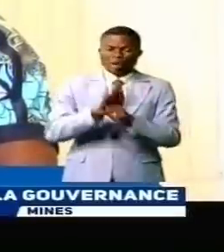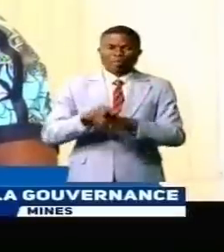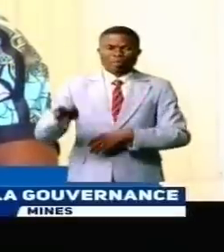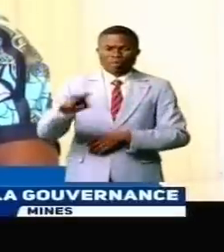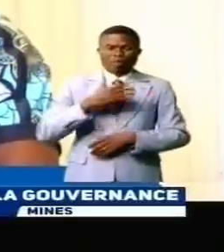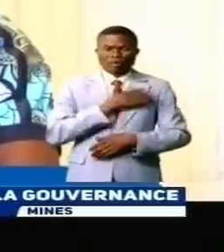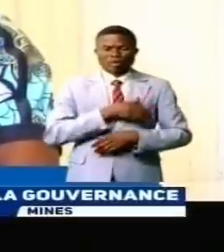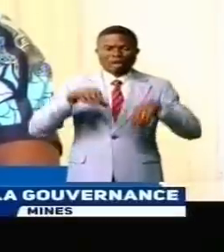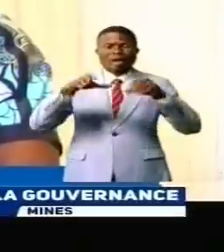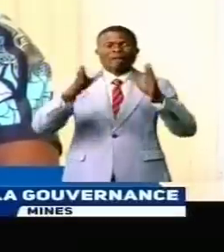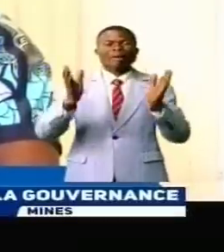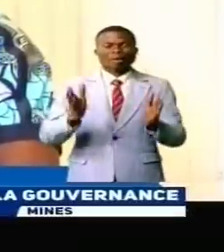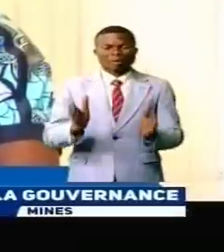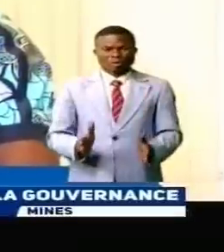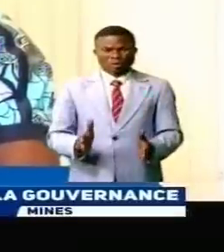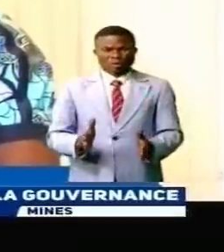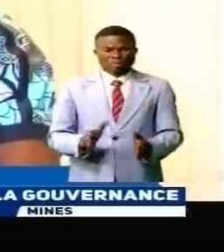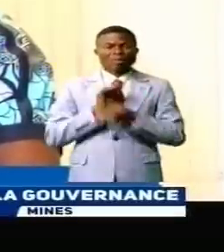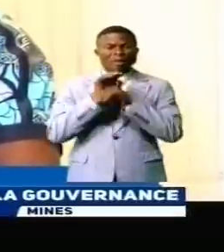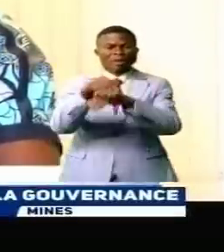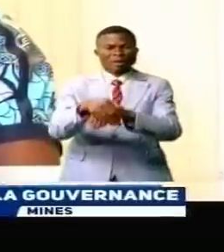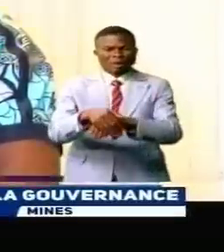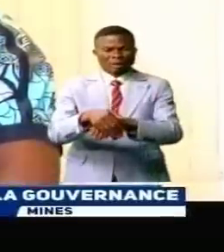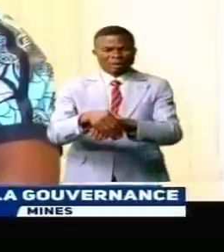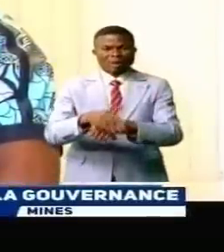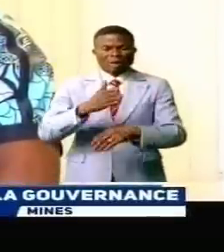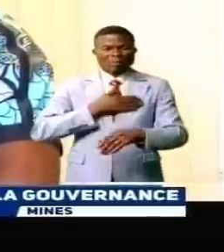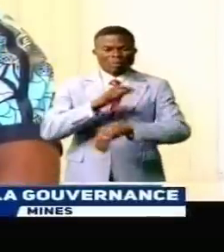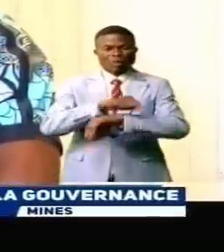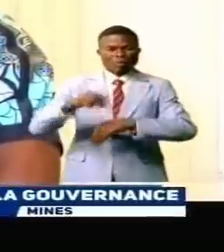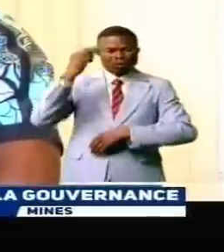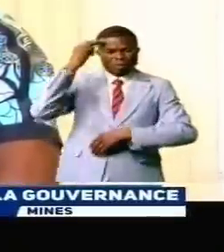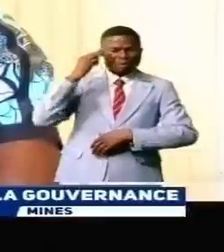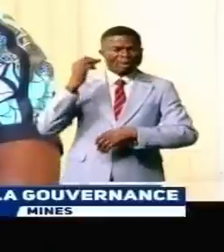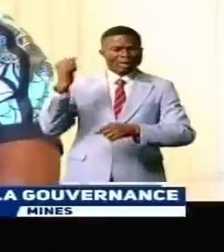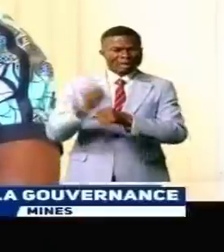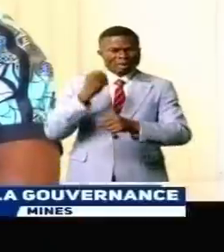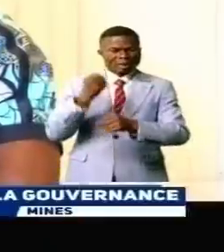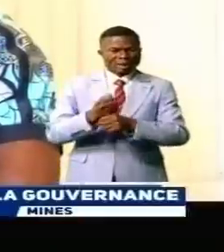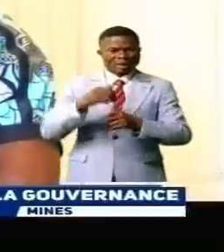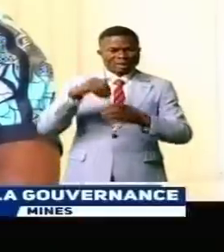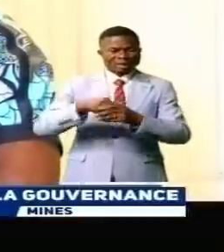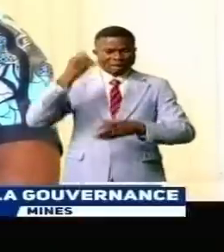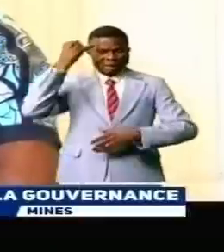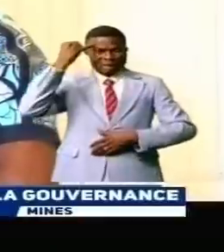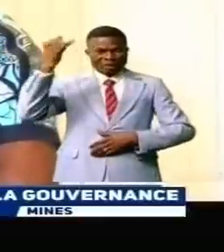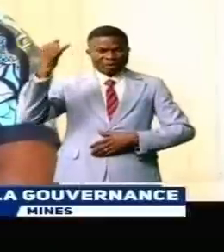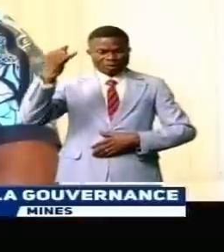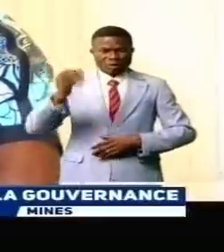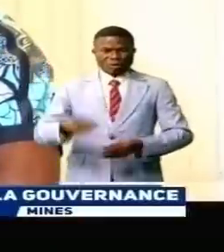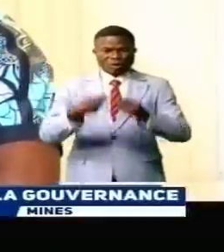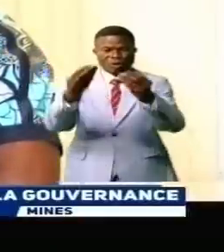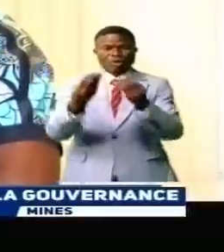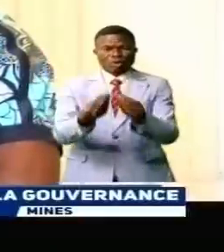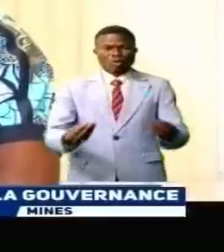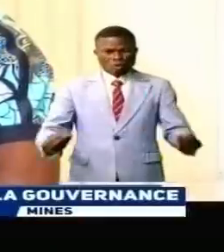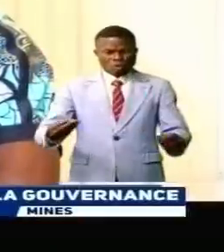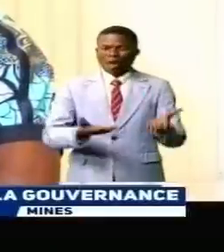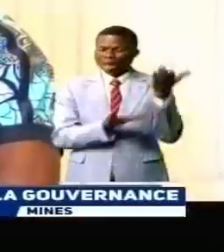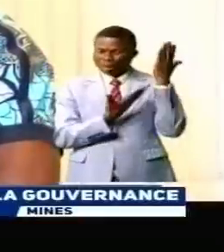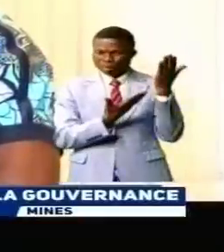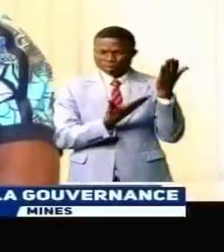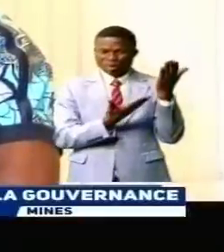chers participants, de l'engagement de mon ministère à œuvrer dans le sens d'apporter des solutions